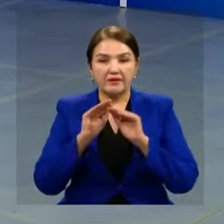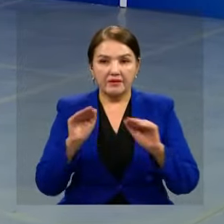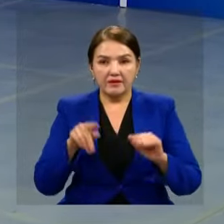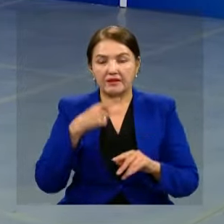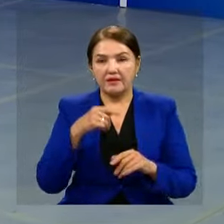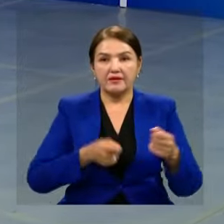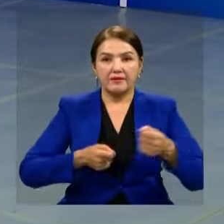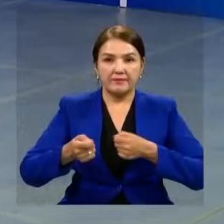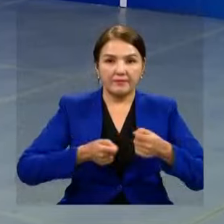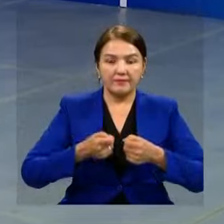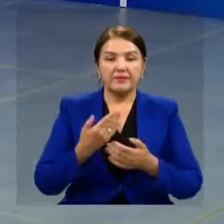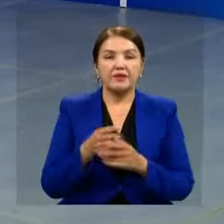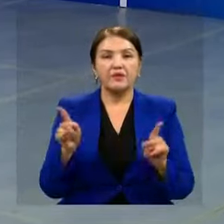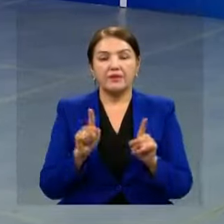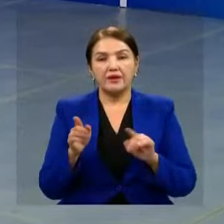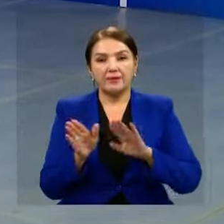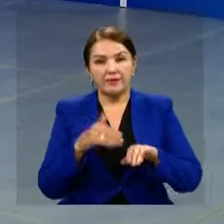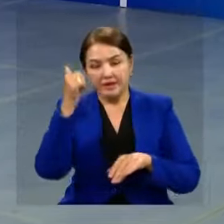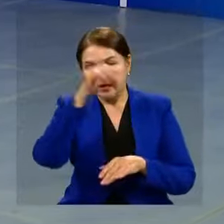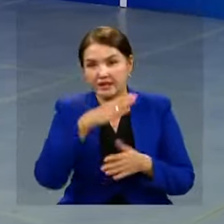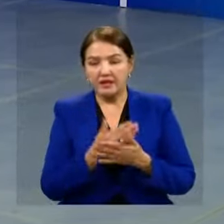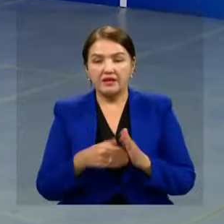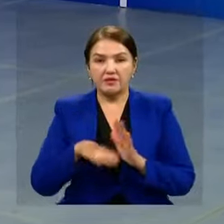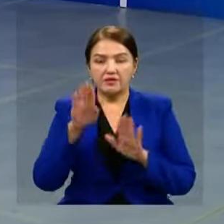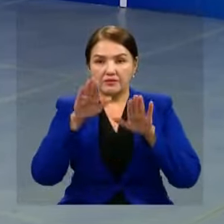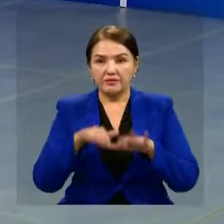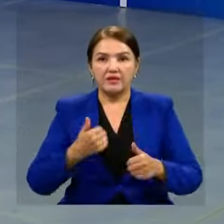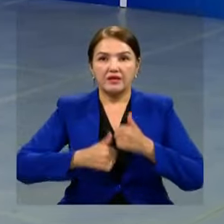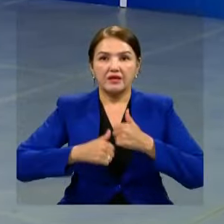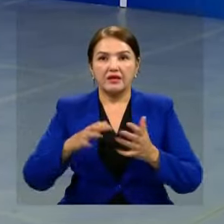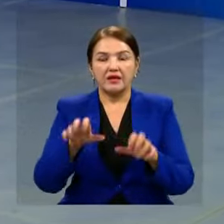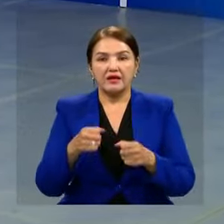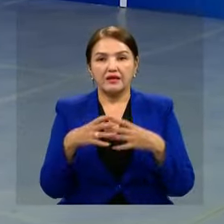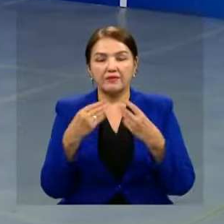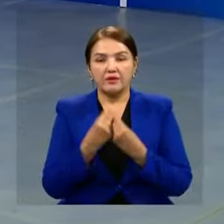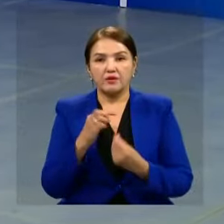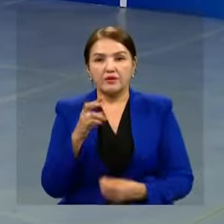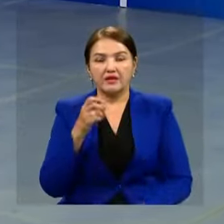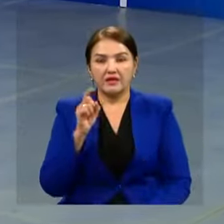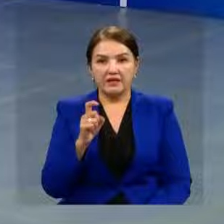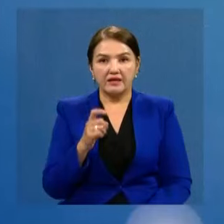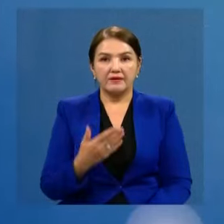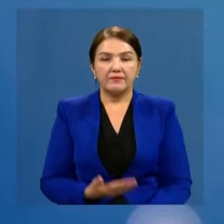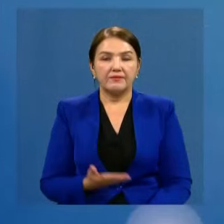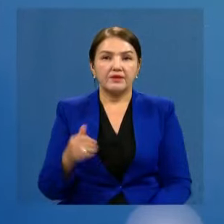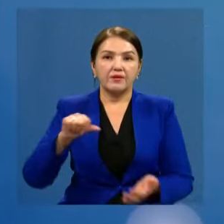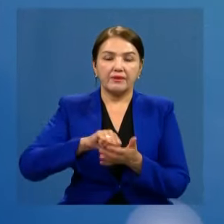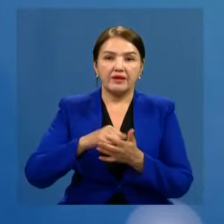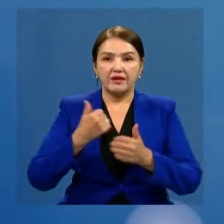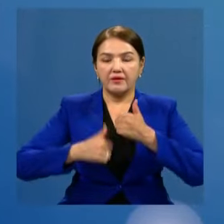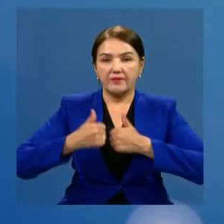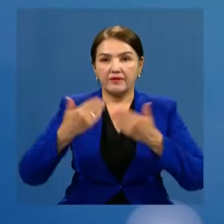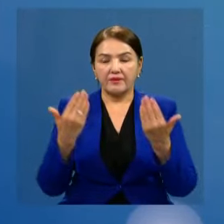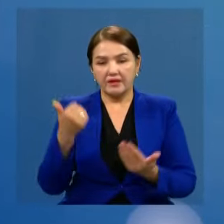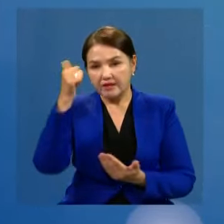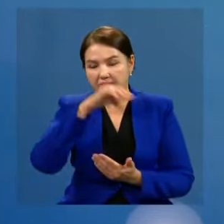говорят организаторы. Отметим, что в прошлом году гран-при данного конкурса получила семья Тубалбаевых. На участие в соревнованиях в